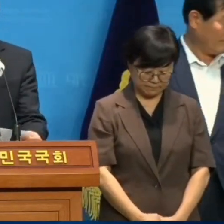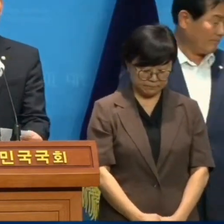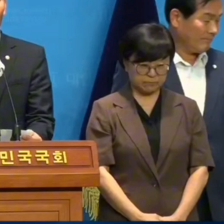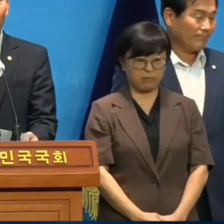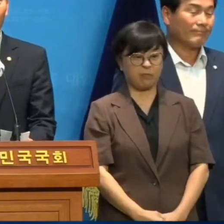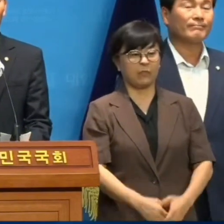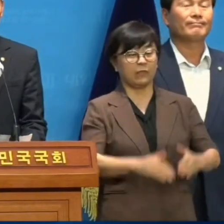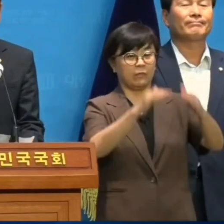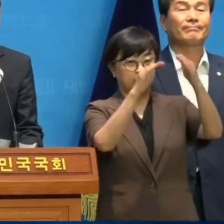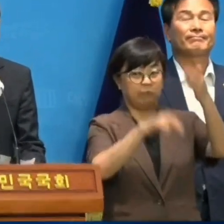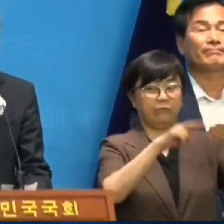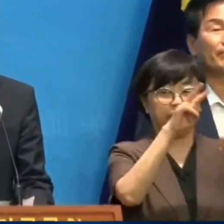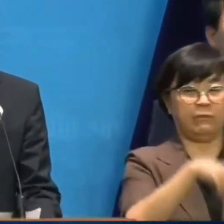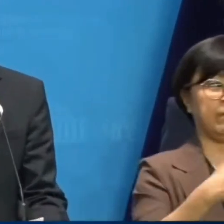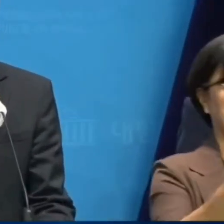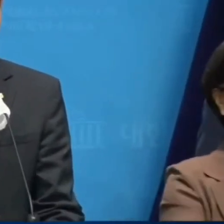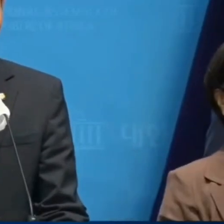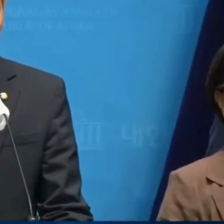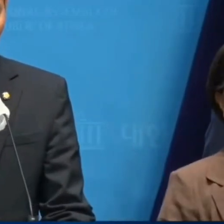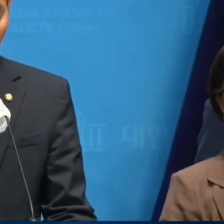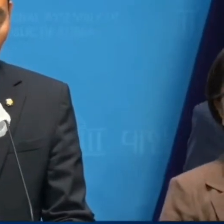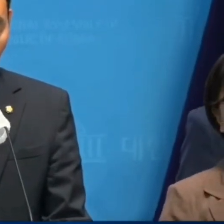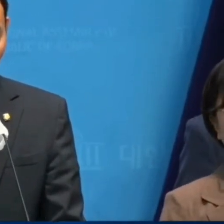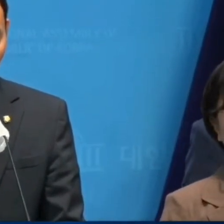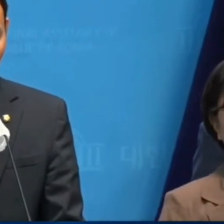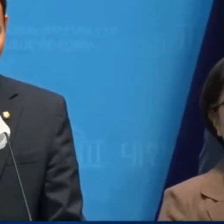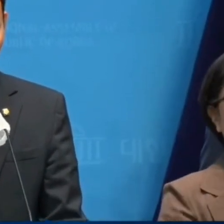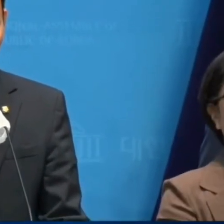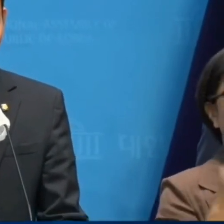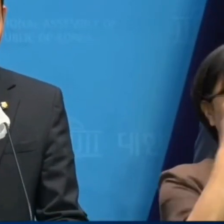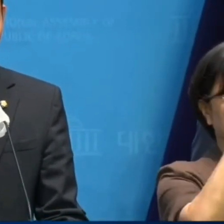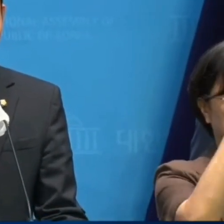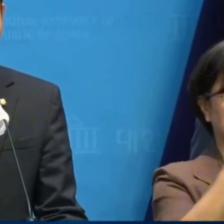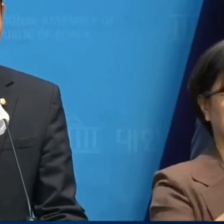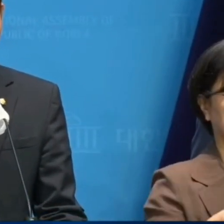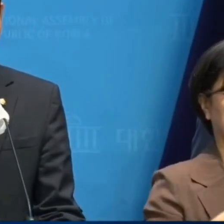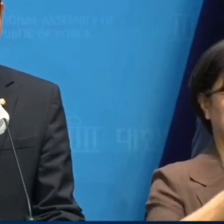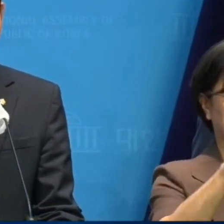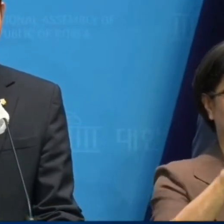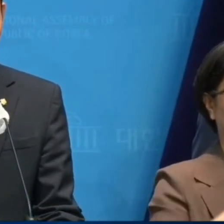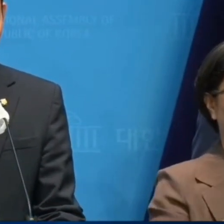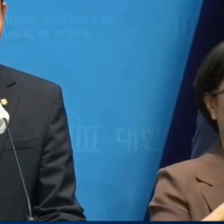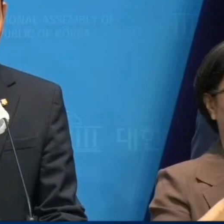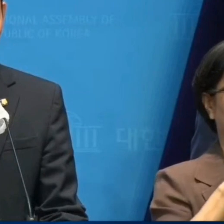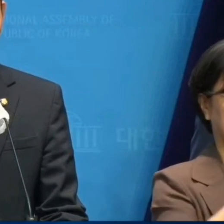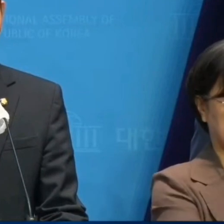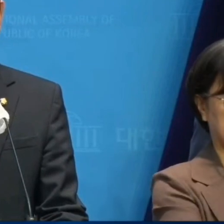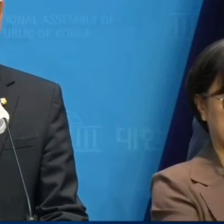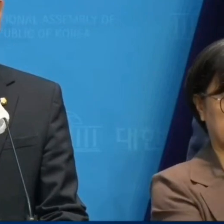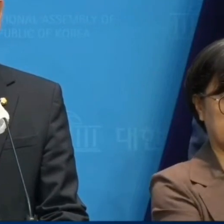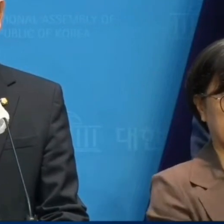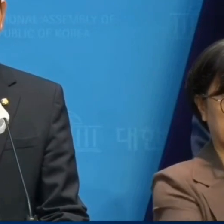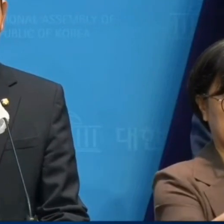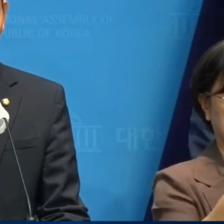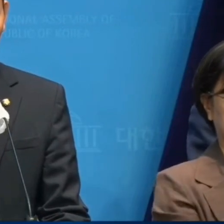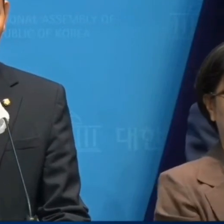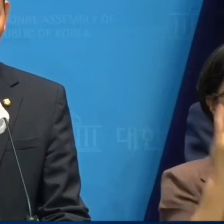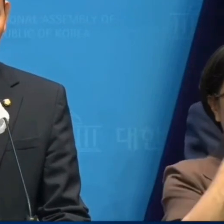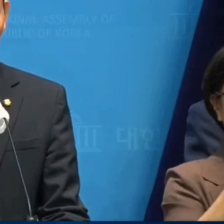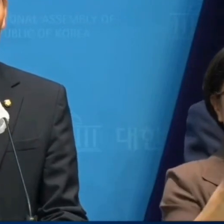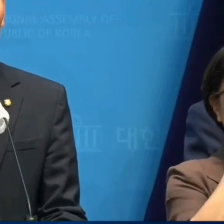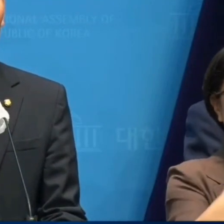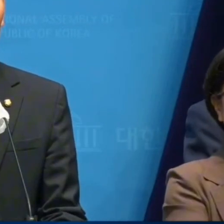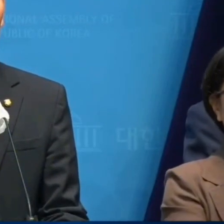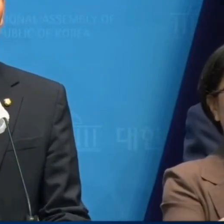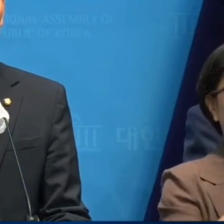네, 그럼 기자회견문 낭독하도록 하겠습니다. 오늘 검찰 독재 정치 탄압 대책위원회 소속 검사